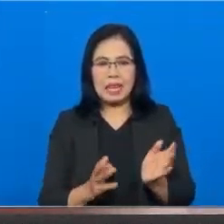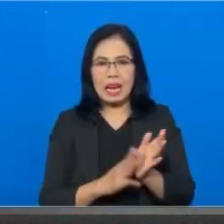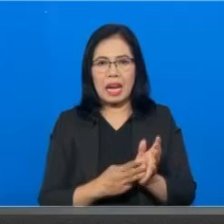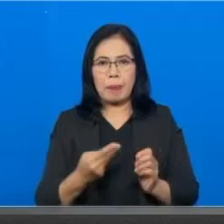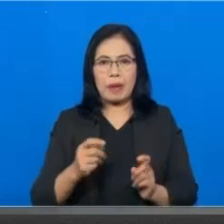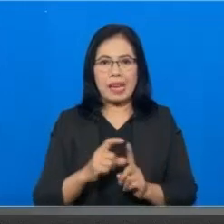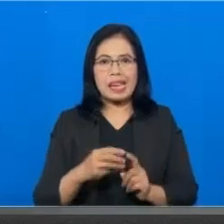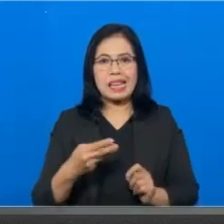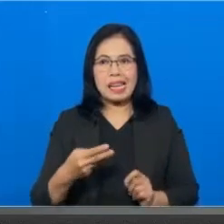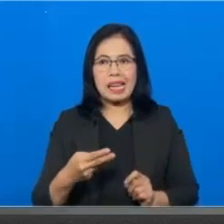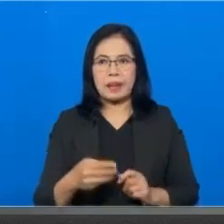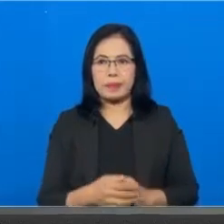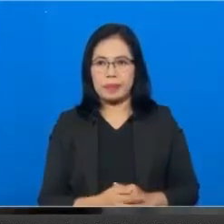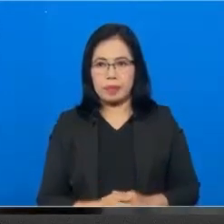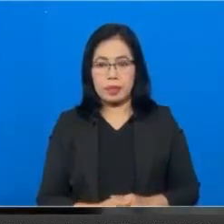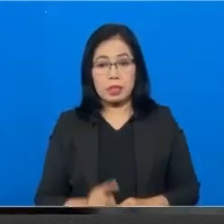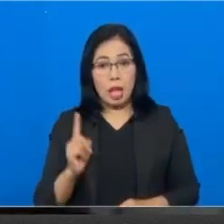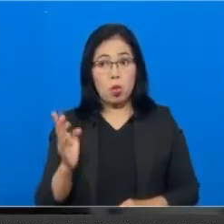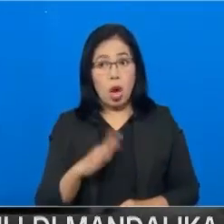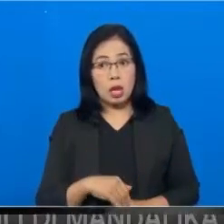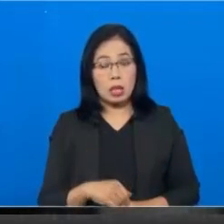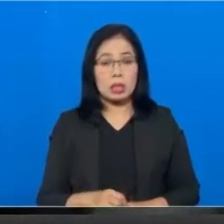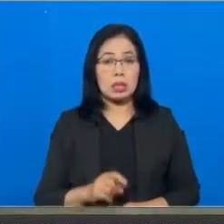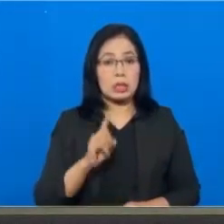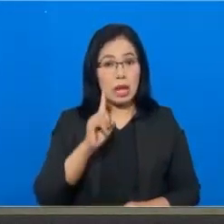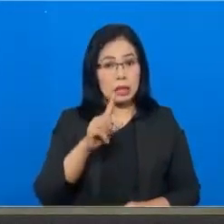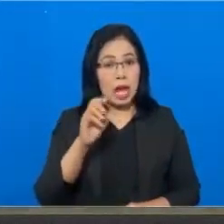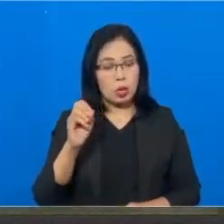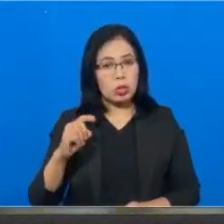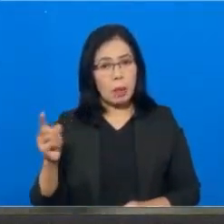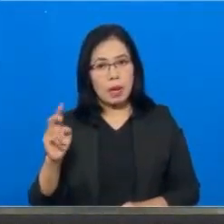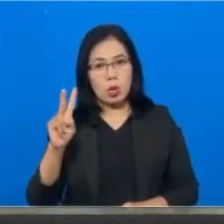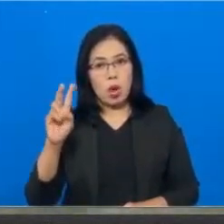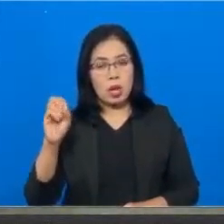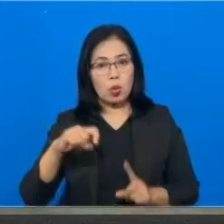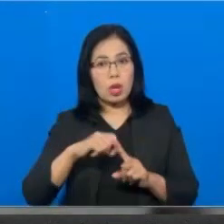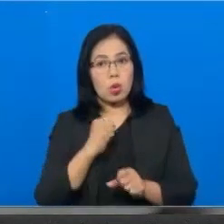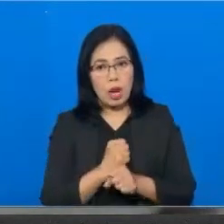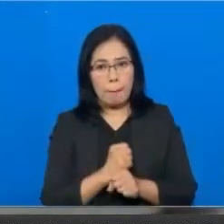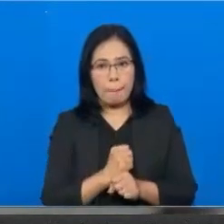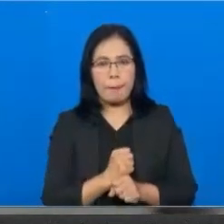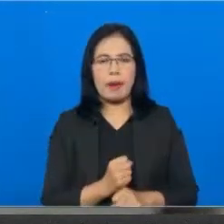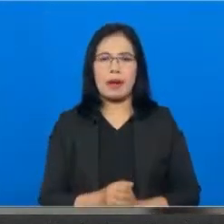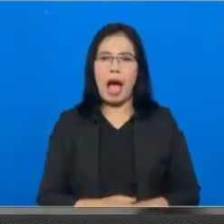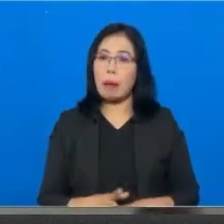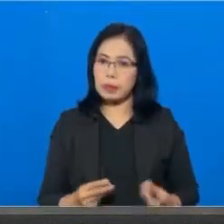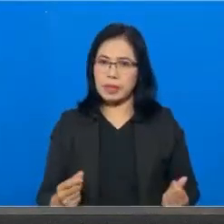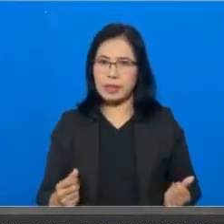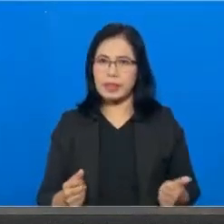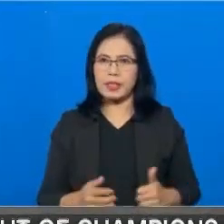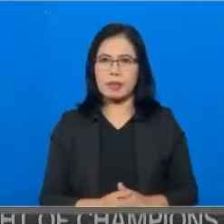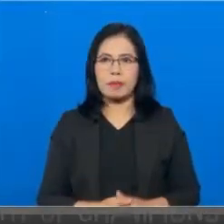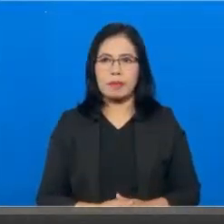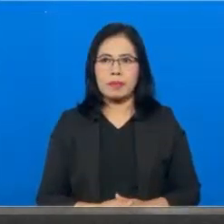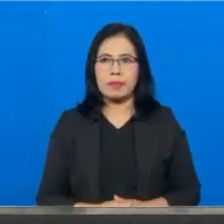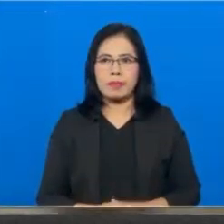sehari, produksinya mampu mencapai 100 sampai 200 kg kacang mede. Pasca pandemi COVID-19 yang berlangsung 3 tahun lalu, produksi